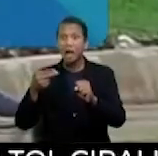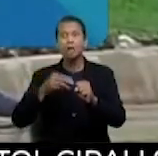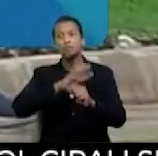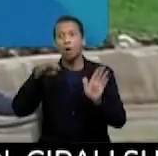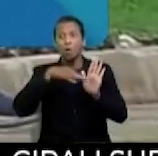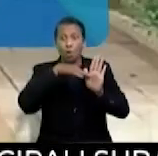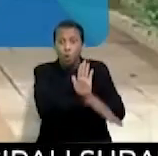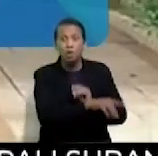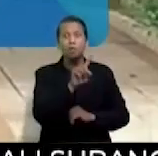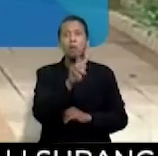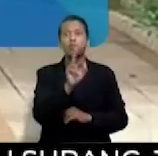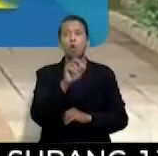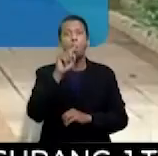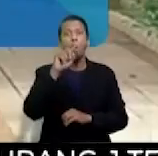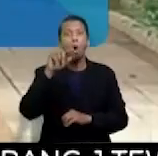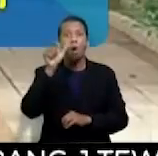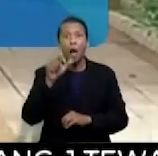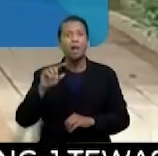tetangga Singapura yang memiliki